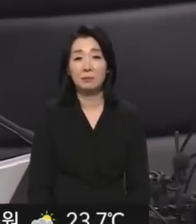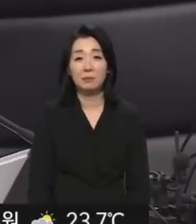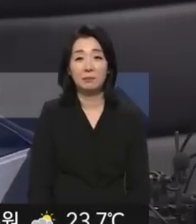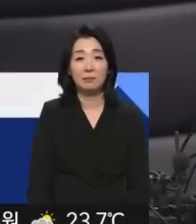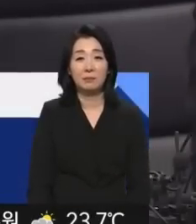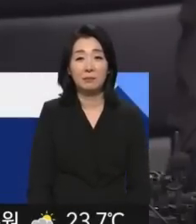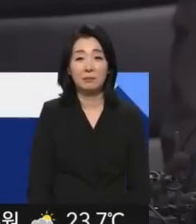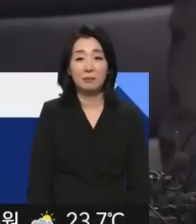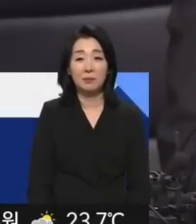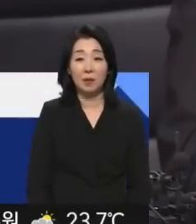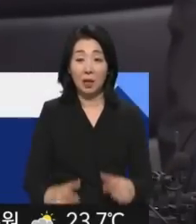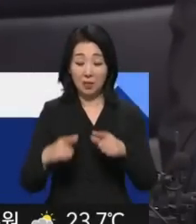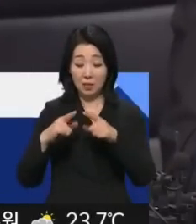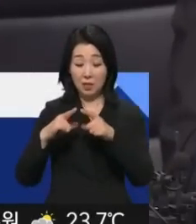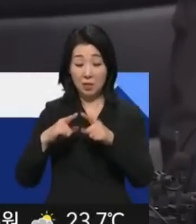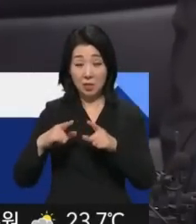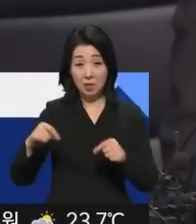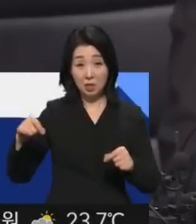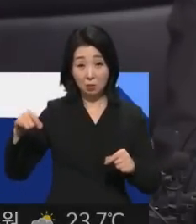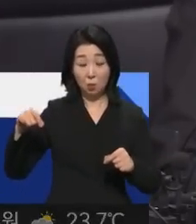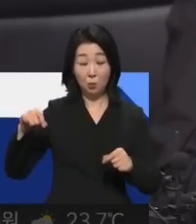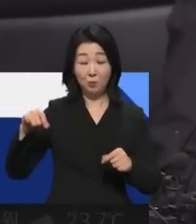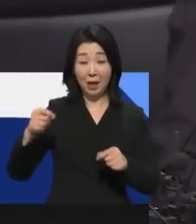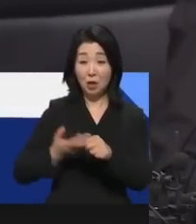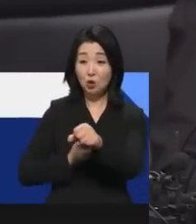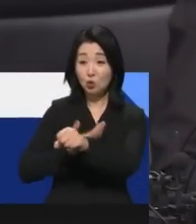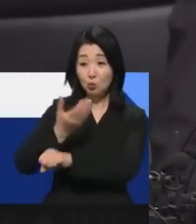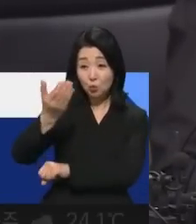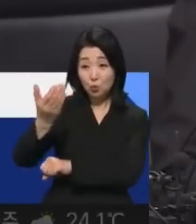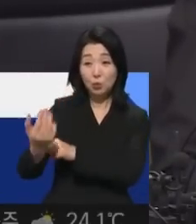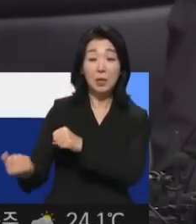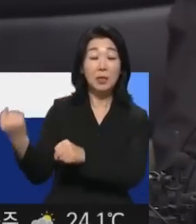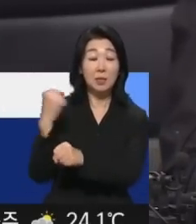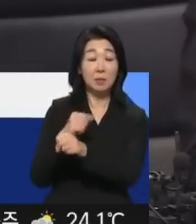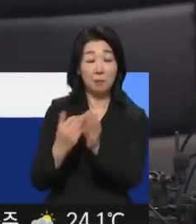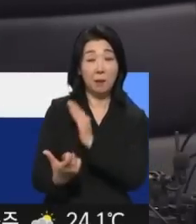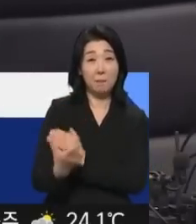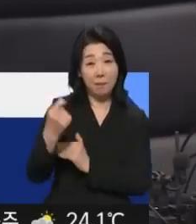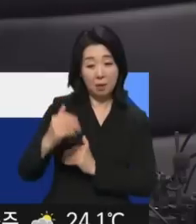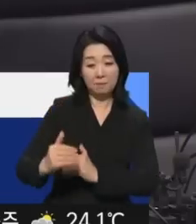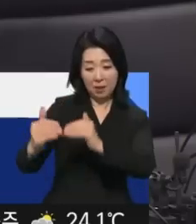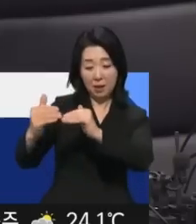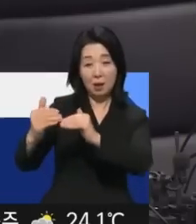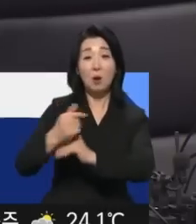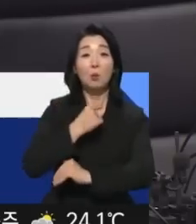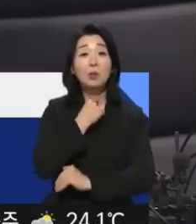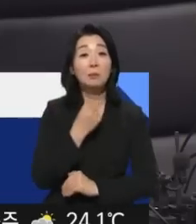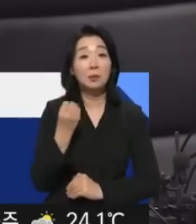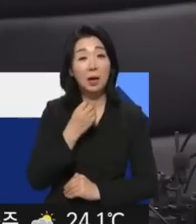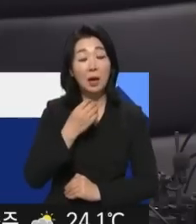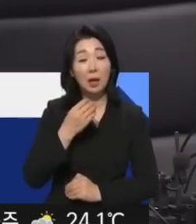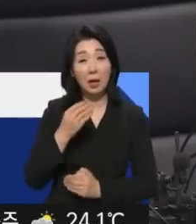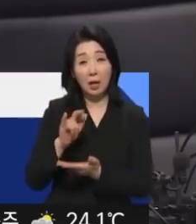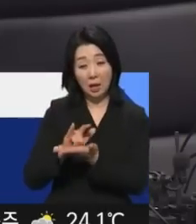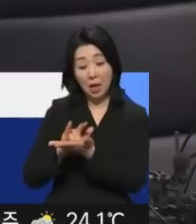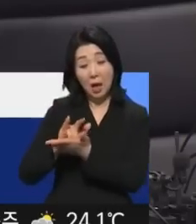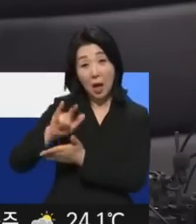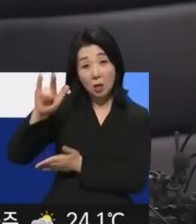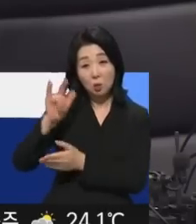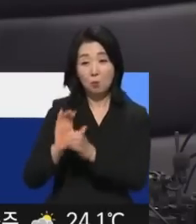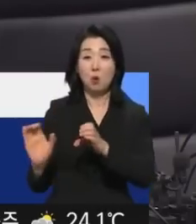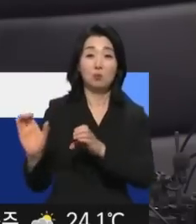앞으로 일본 측 화이트리스트 복원이 조속히 완료되기를 희망하며 항공편 추가